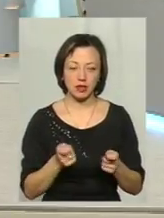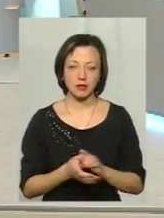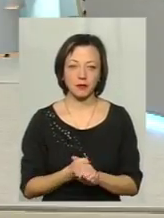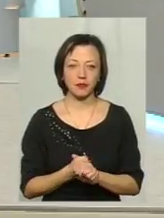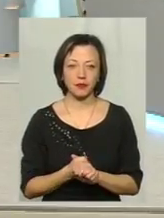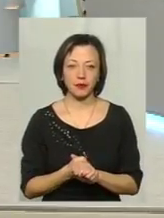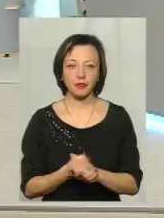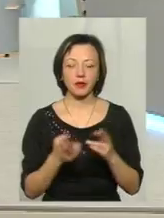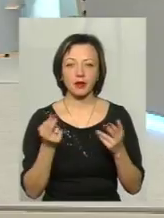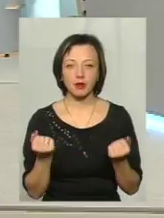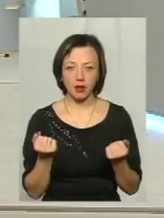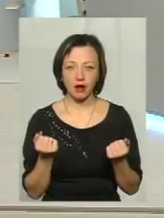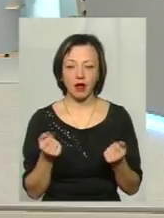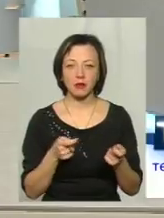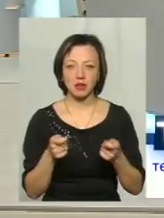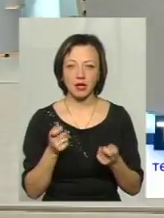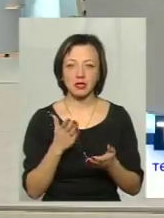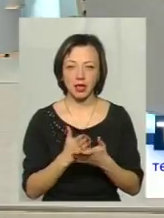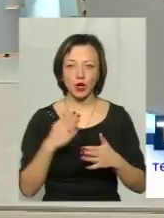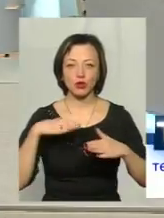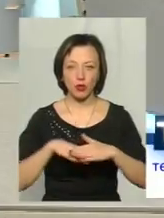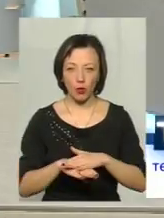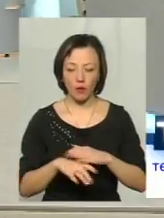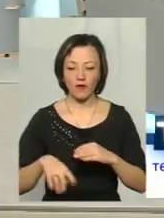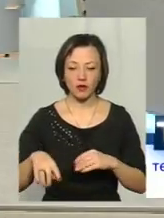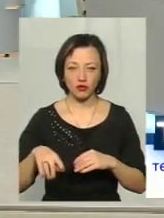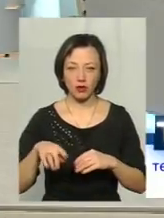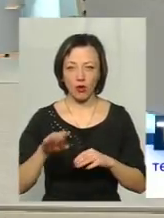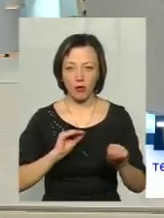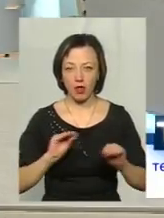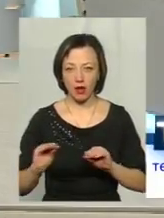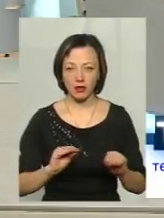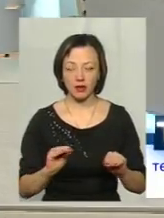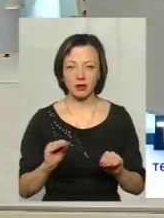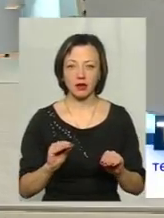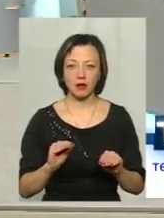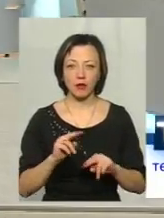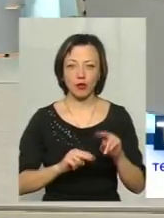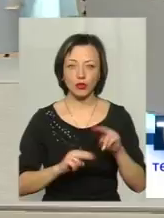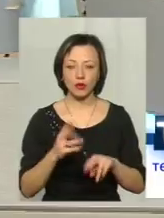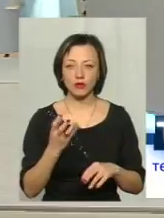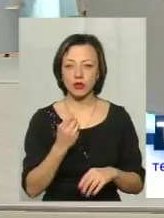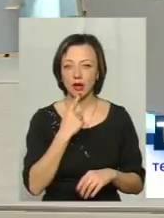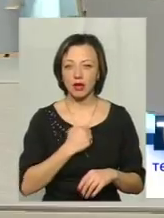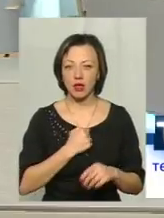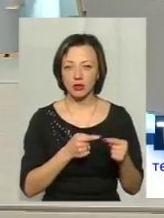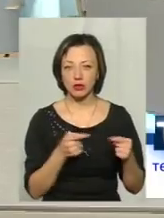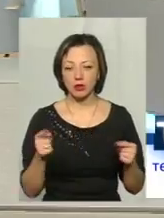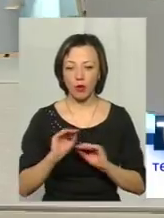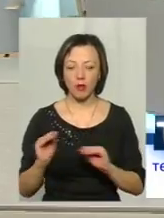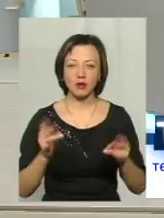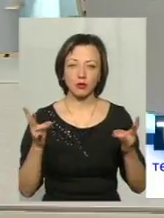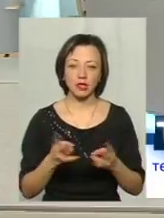Да, дійсно, в адміністрації є сховище, воно обладнане, побудоване ще в радянські часи, обладнане всіма